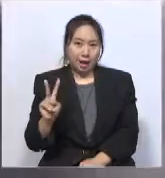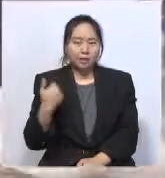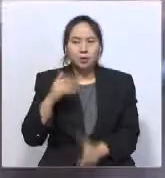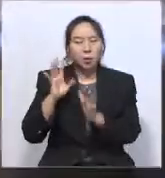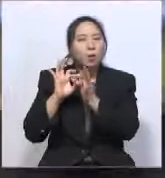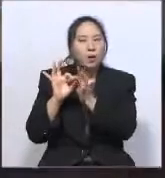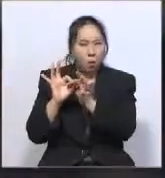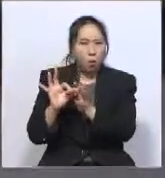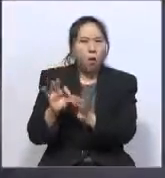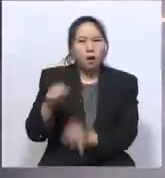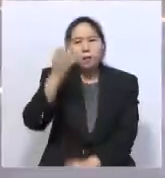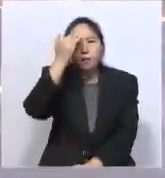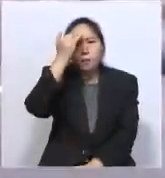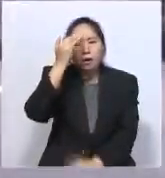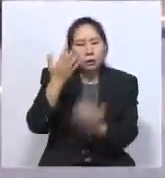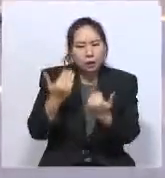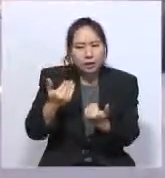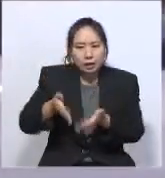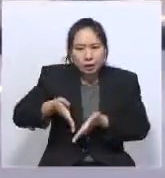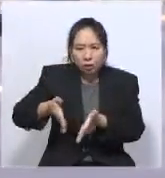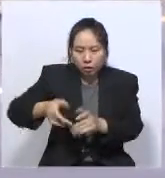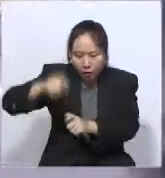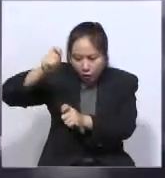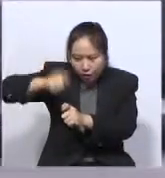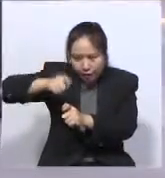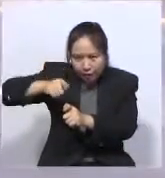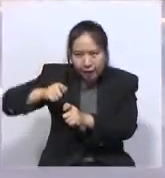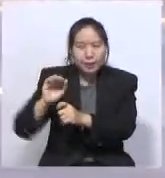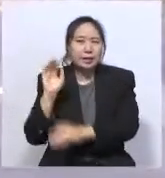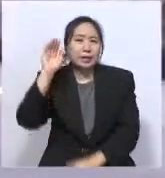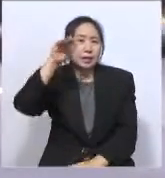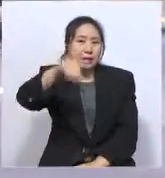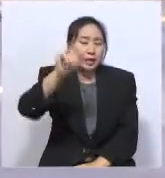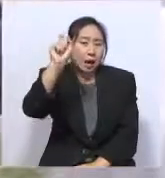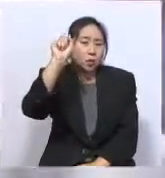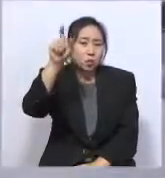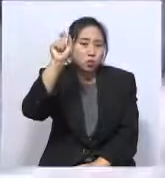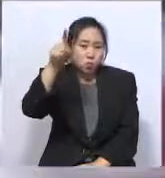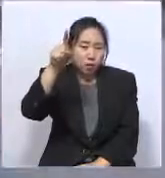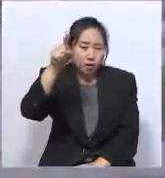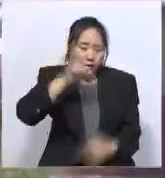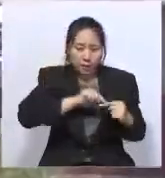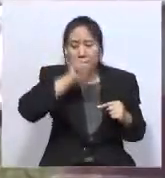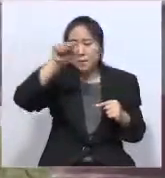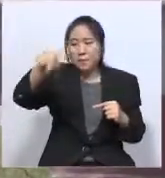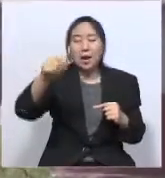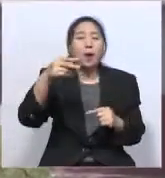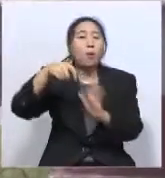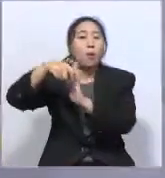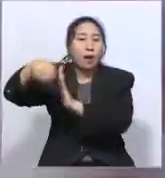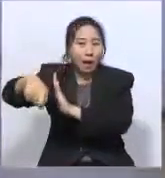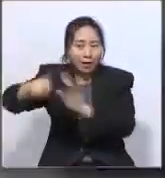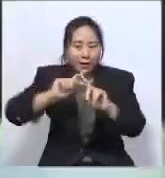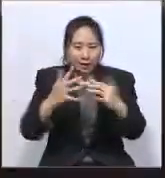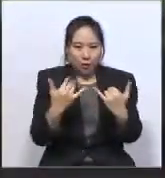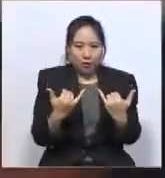องจากว่าอยู่ระหว่างการก่อสร้างทางด่วนมอเตอร์เวย์จากบางปะอินไปโคราชนะครับแต่ว่าล่าสุด